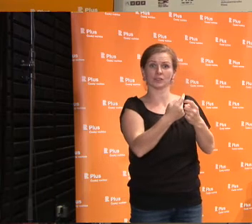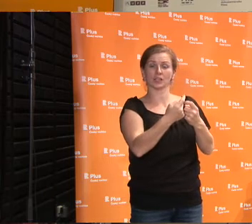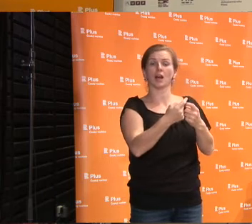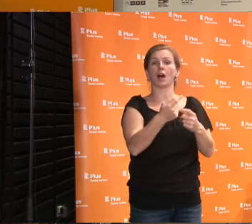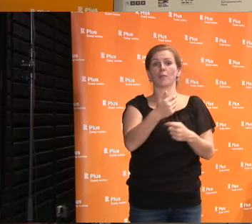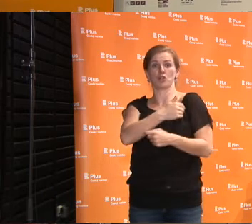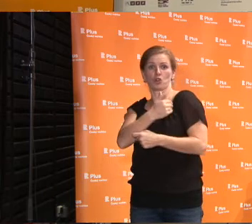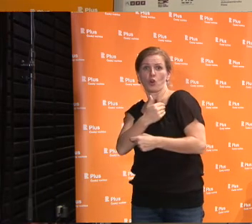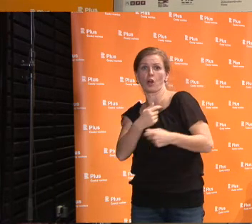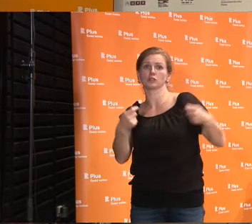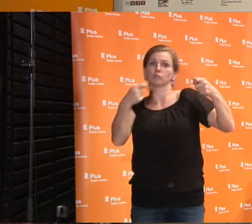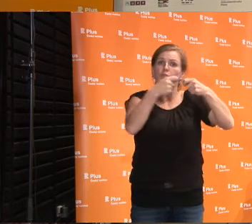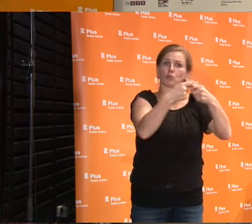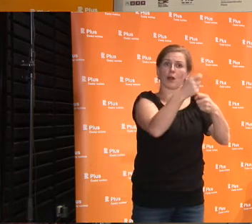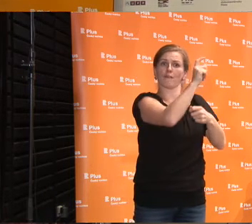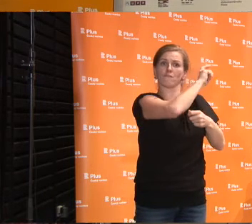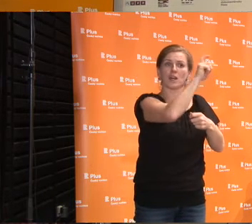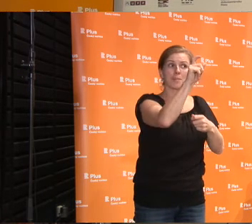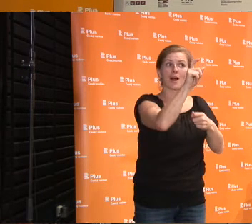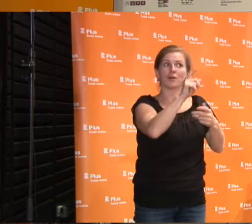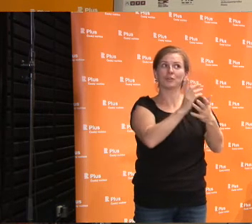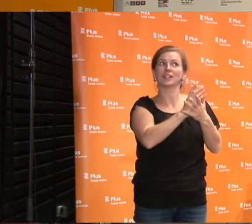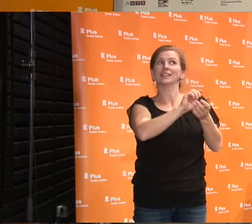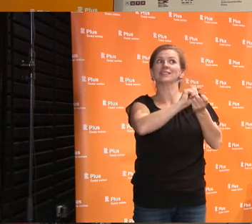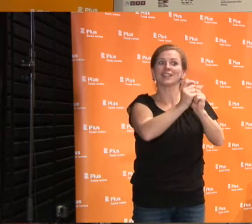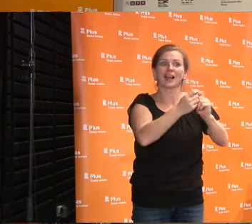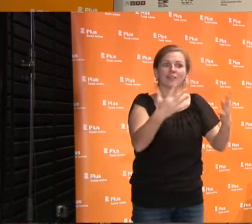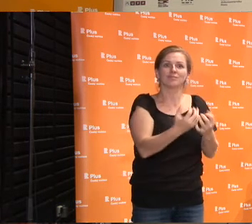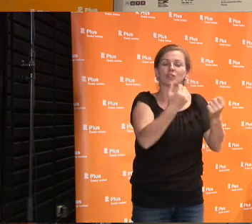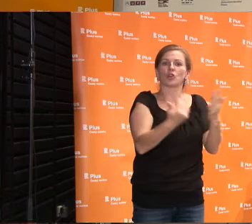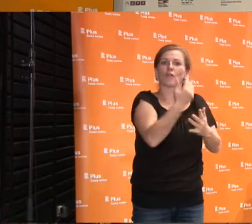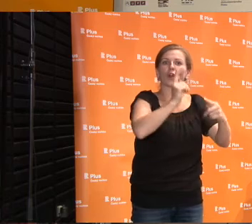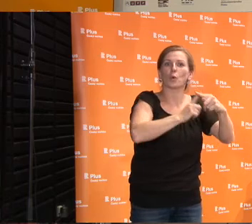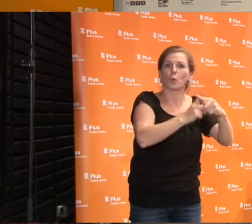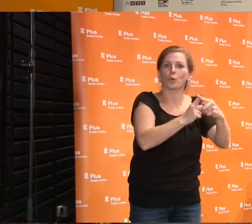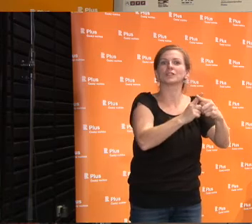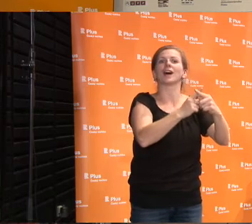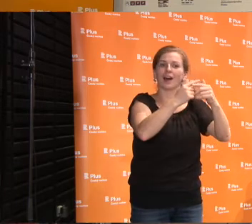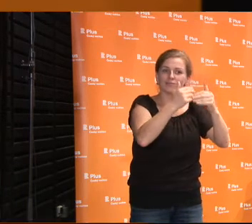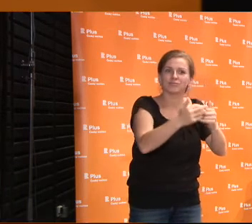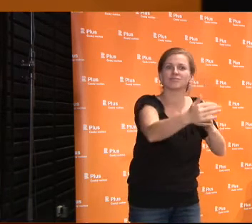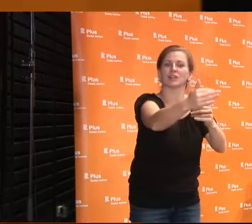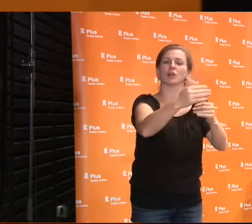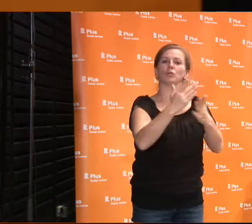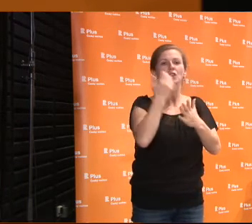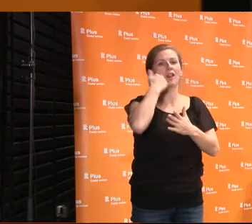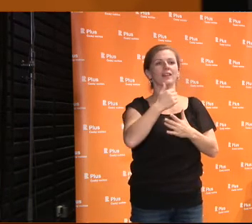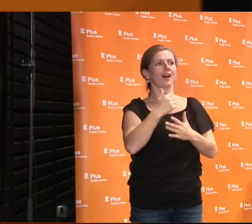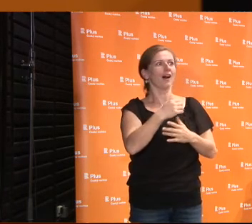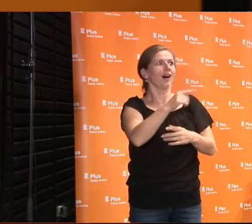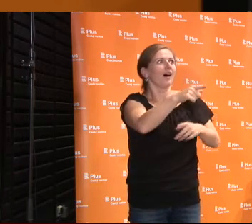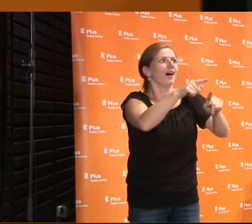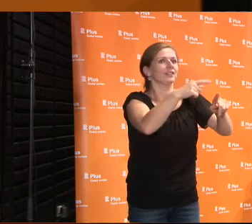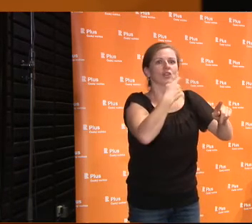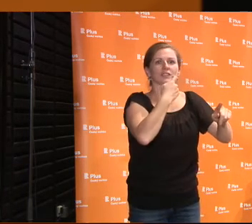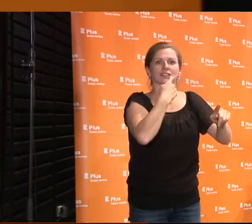školství přetvořili k tomu, co budou lidé rádi studovat, rádi se přeškolí a rádi se posunou v tom žebříčku a možná